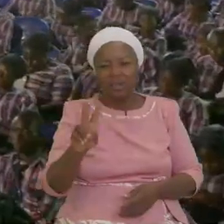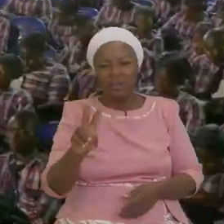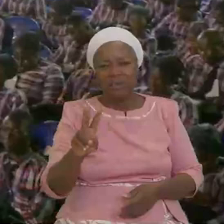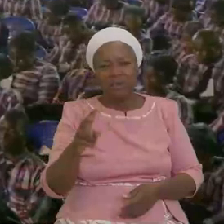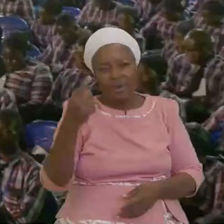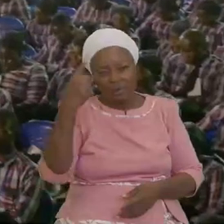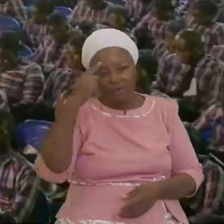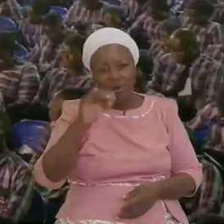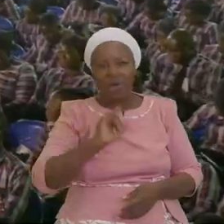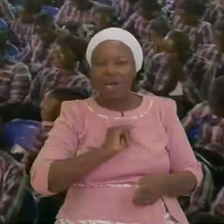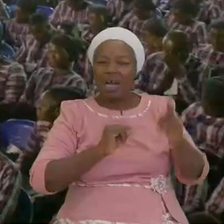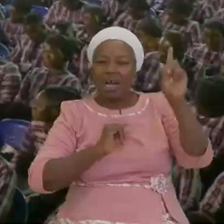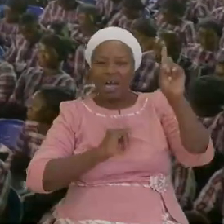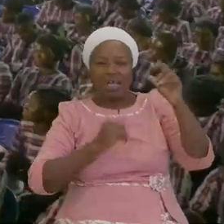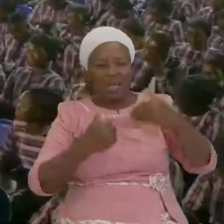Voilà le verset 32.